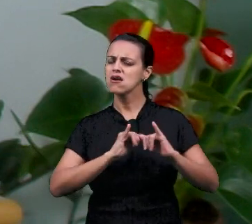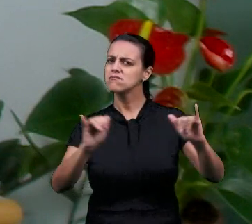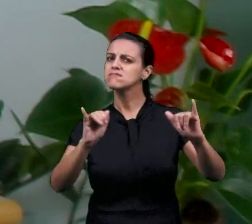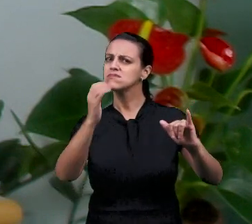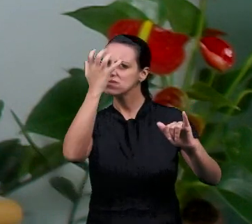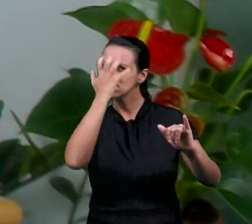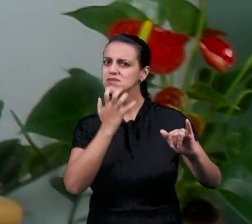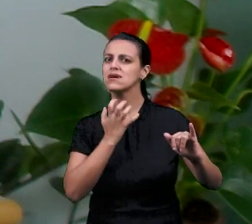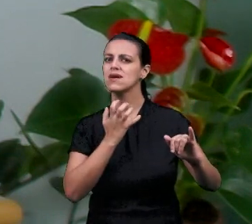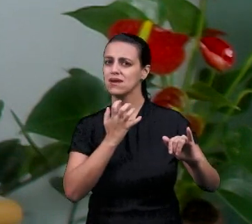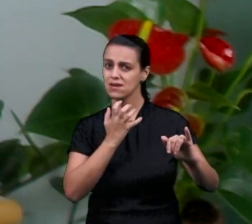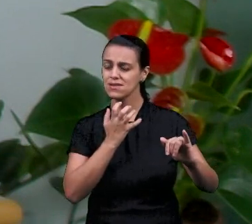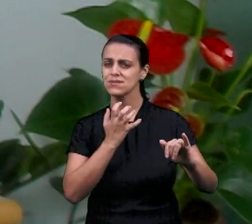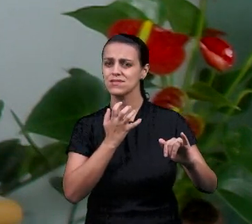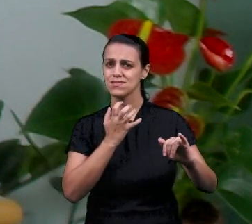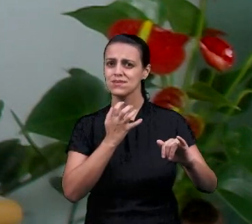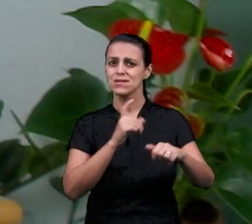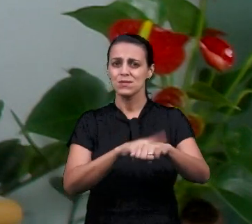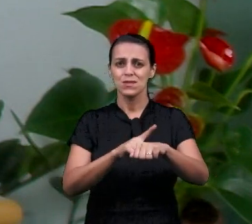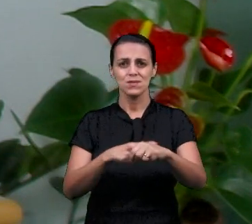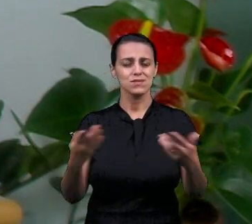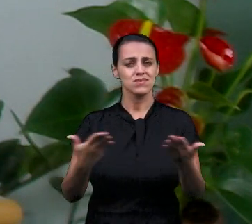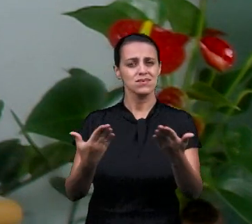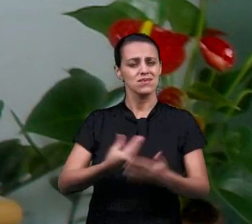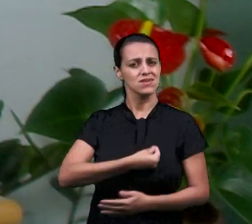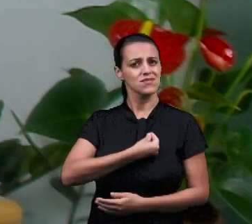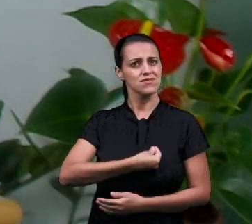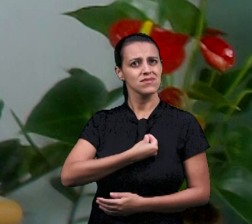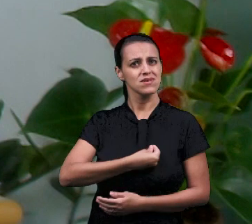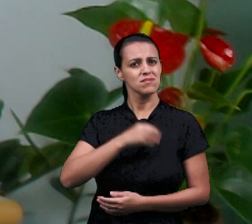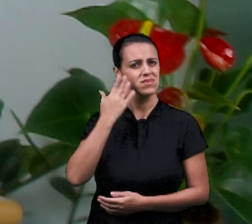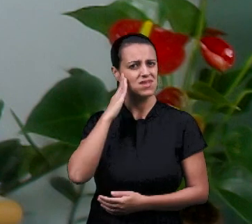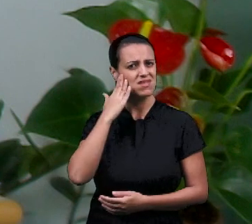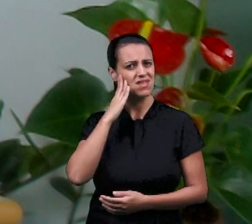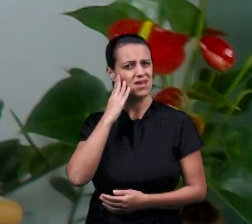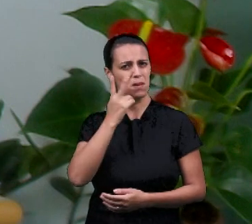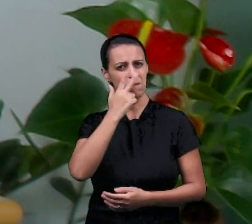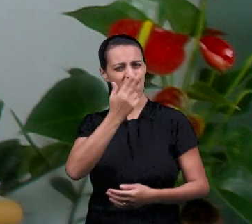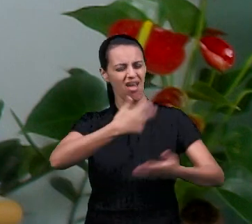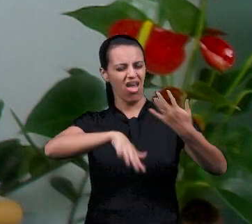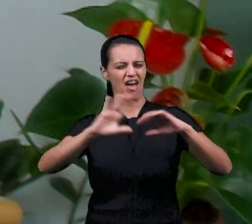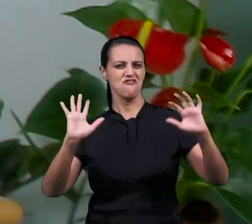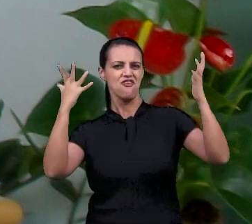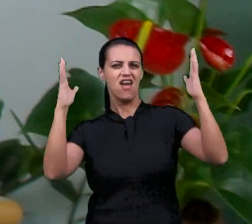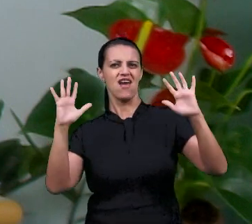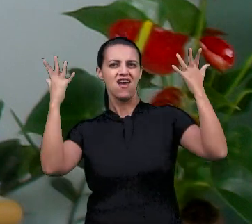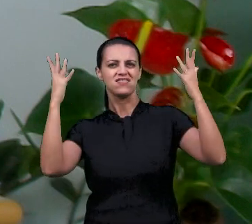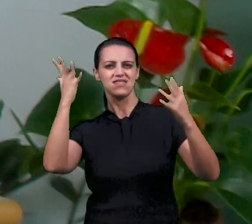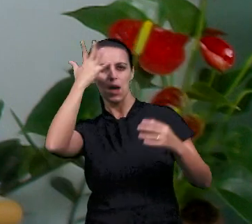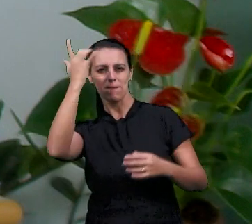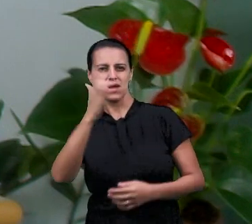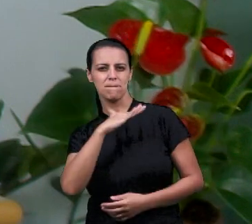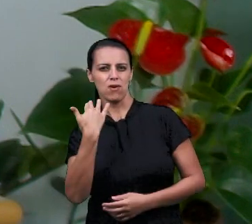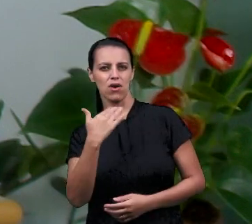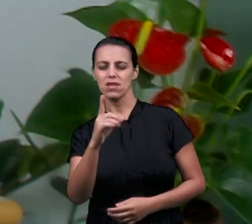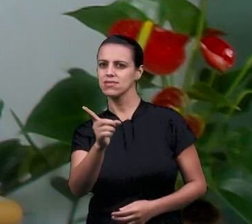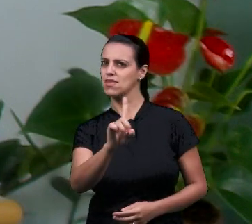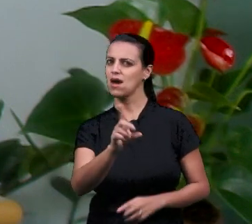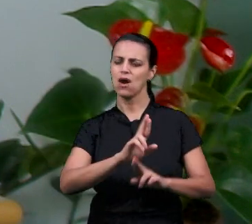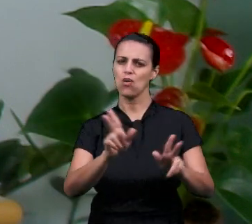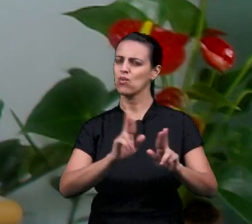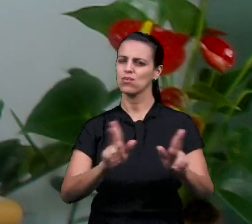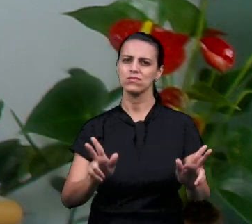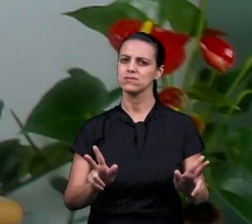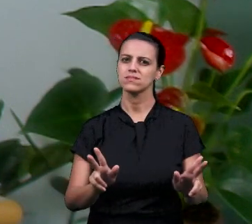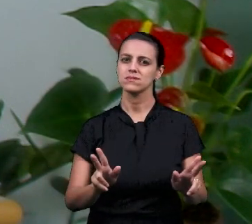train de vivre ce moment et de comprendre que ce n'est pas mangeons et buvons, car demain nous mourrons. Ce n'est pas cela. Je veux